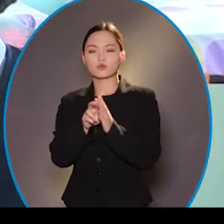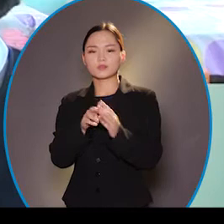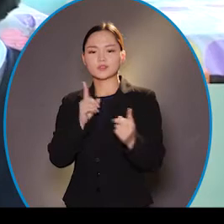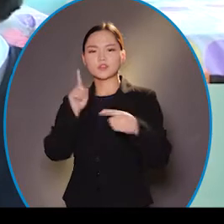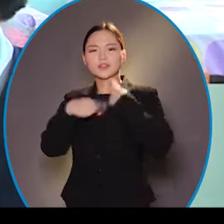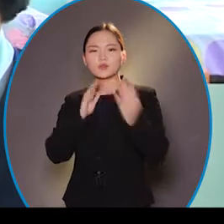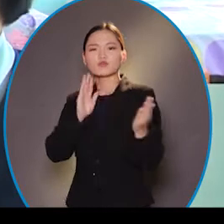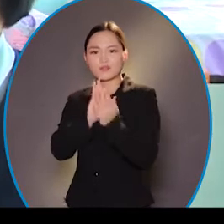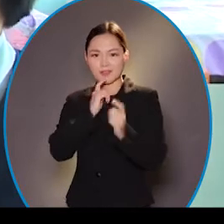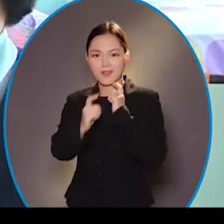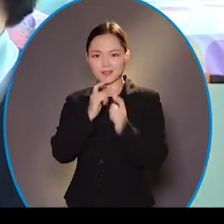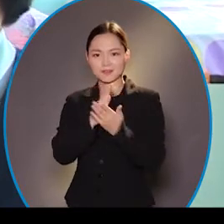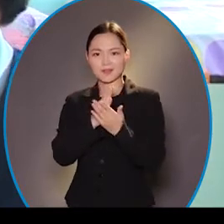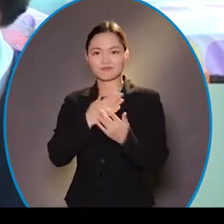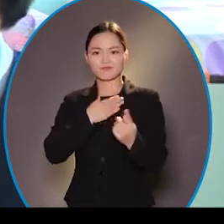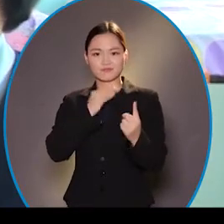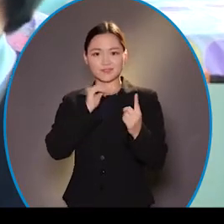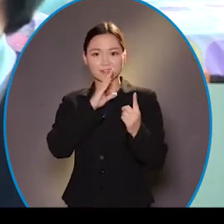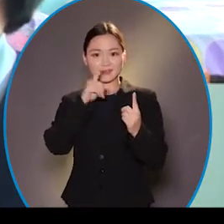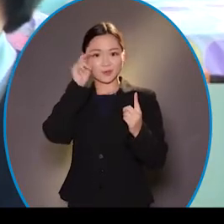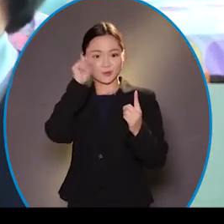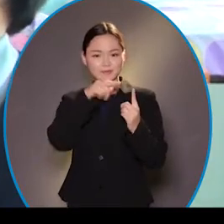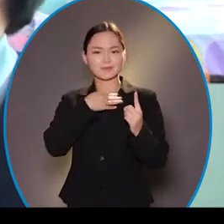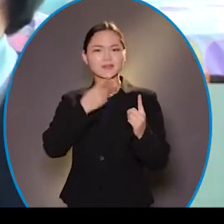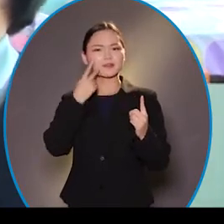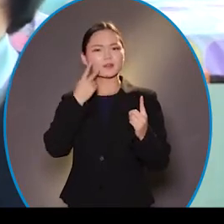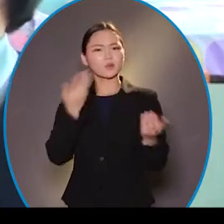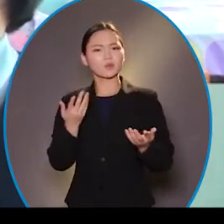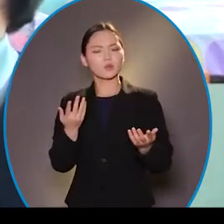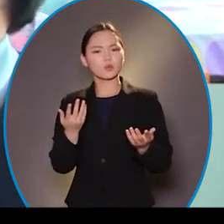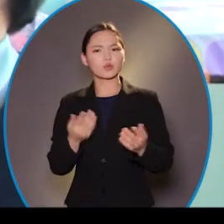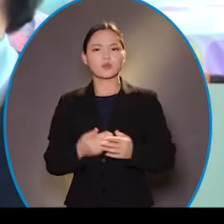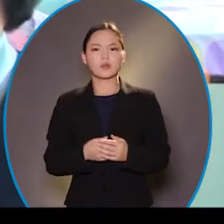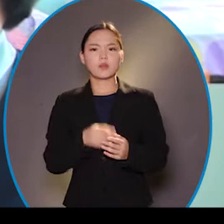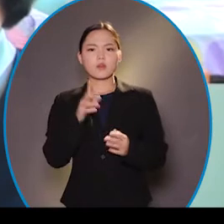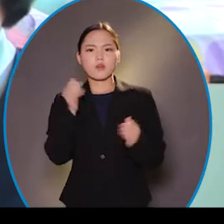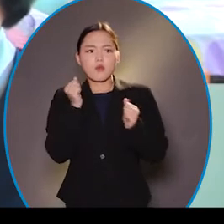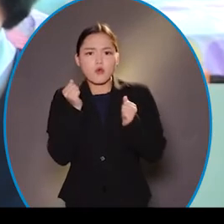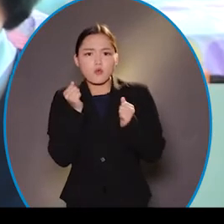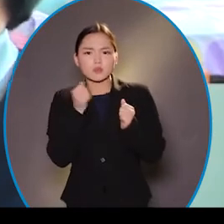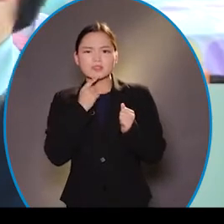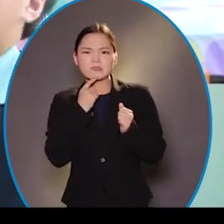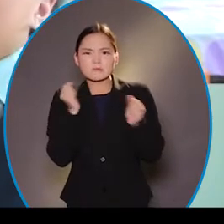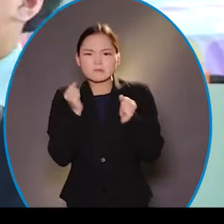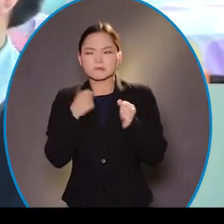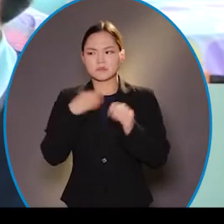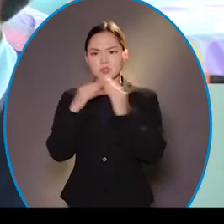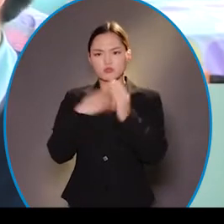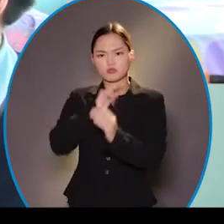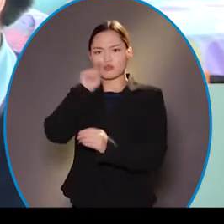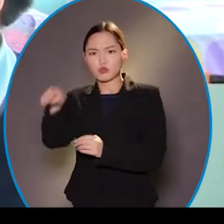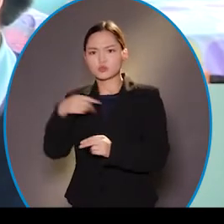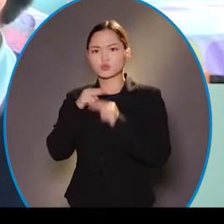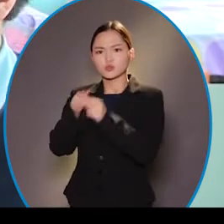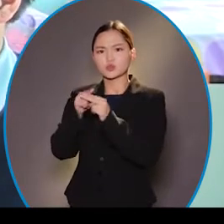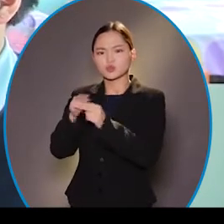Тэгээд одоо Жавзан би ч одоо байнгын өвлийн цагаар бол байнгын гэрт нь очиж зарим үед гэрт нь